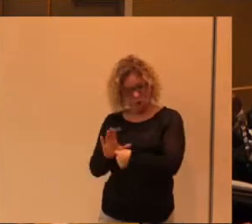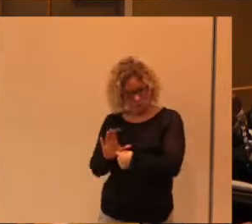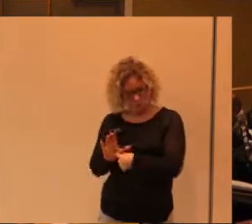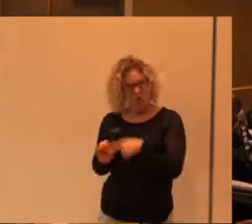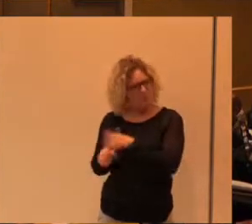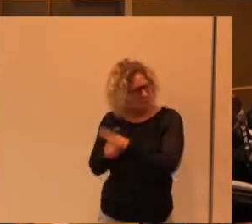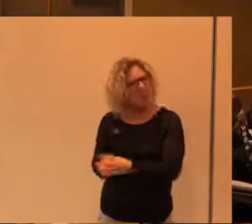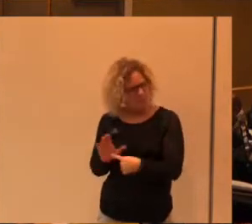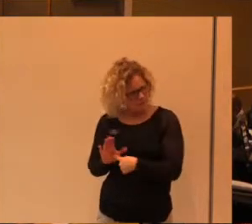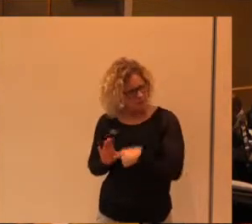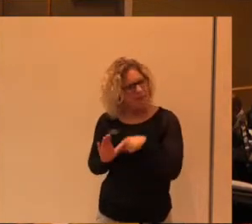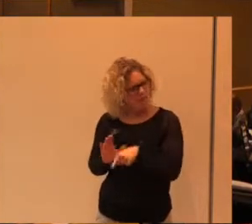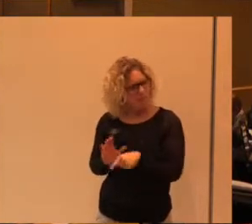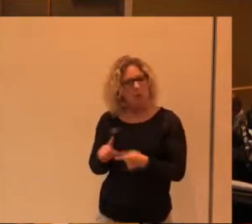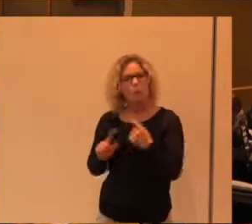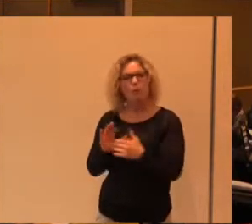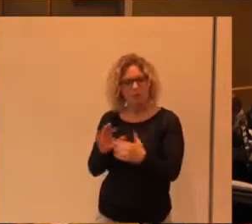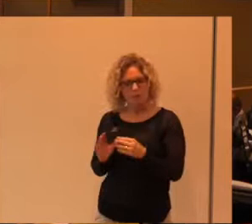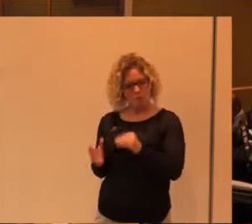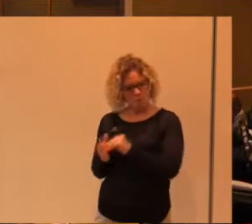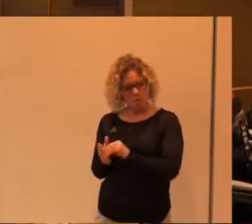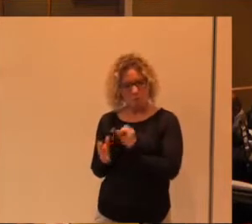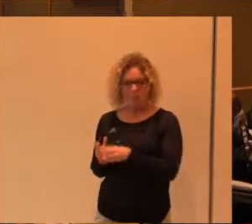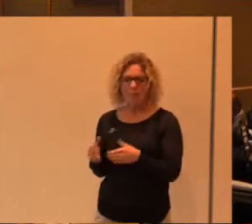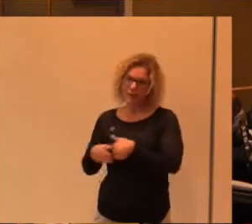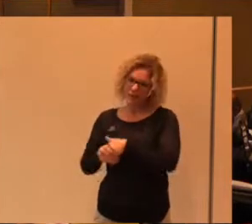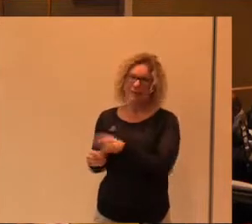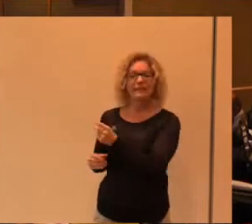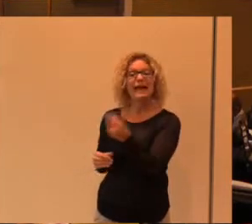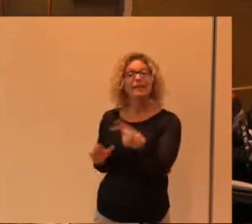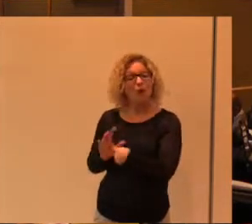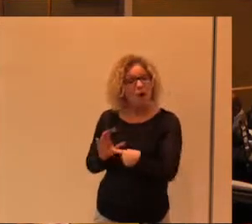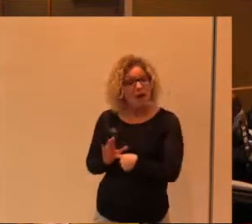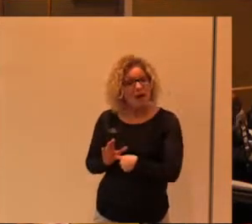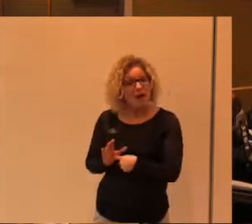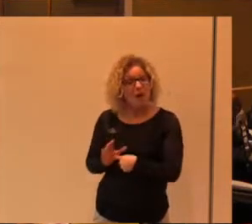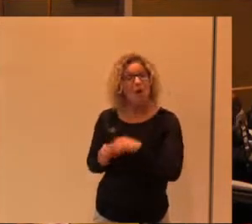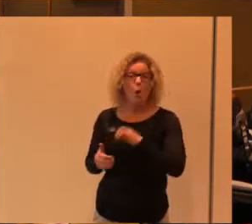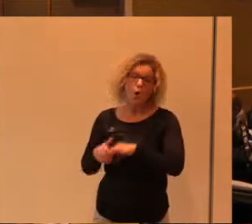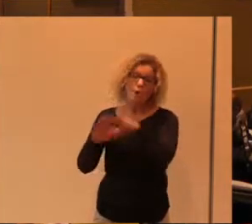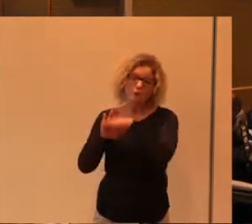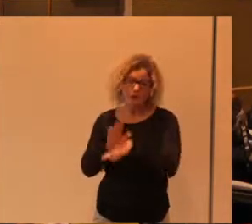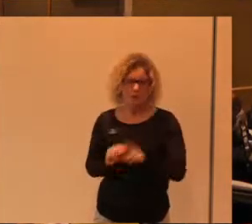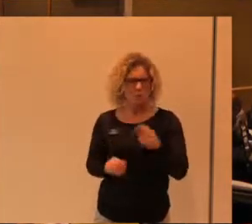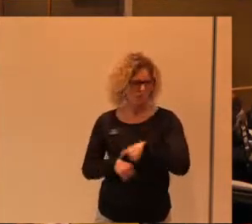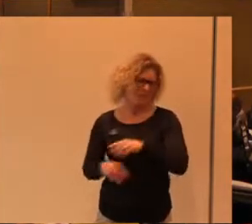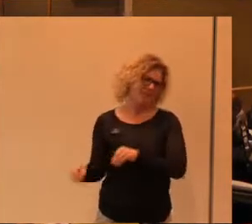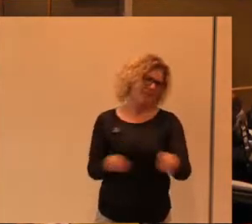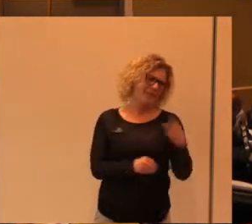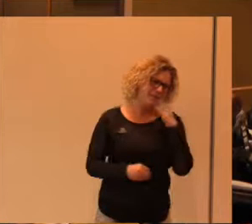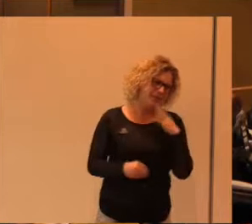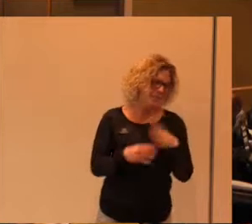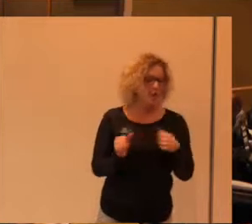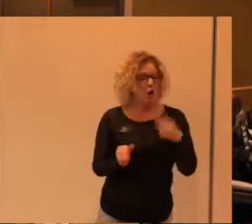För diskrimineringslagen utgår ifrån vad det står om tillgänglighet i andra lagar och författningar. Och nu har jag dragit över med en minut,